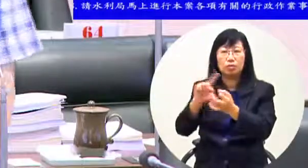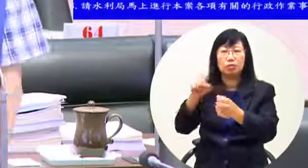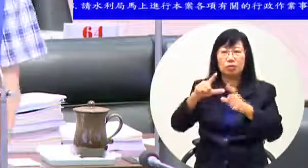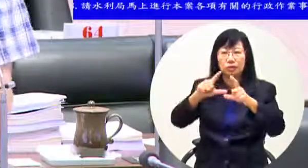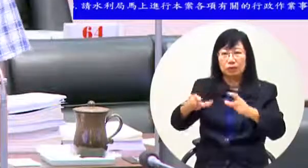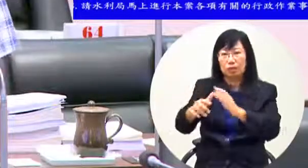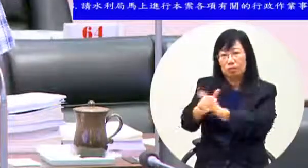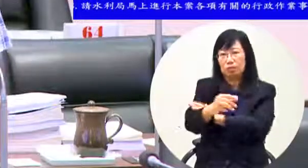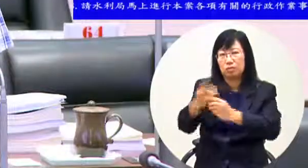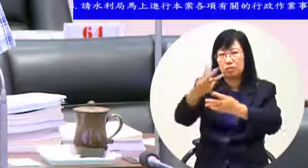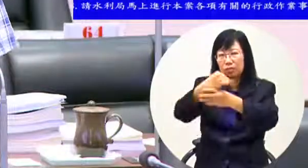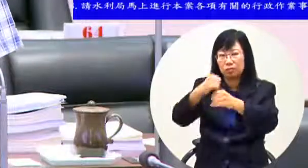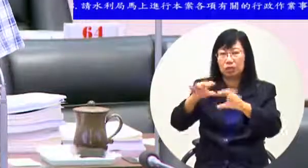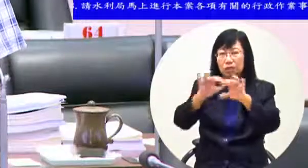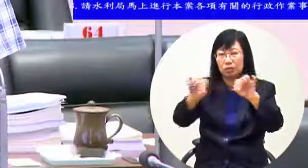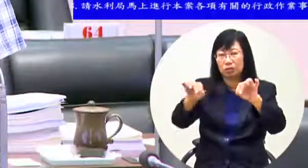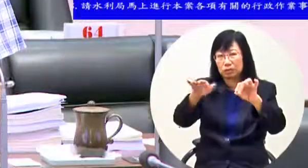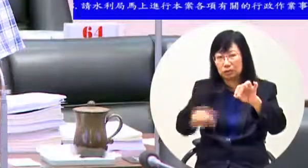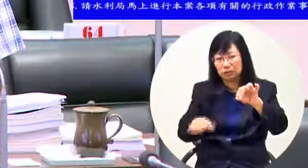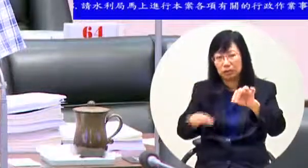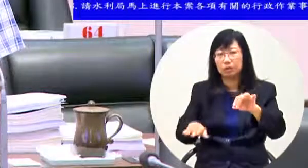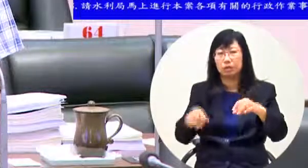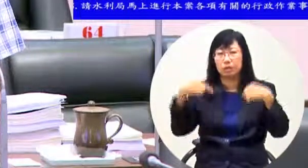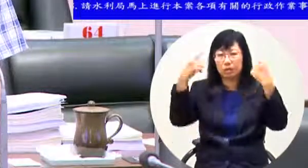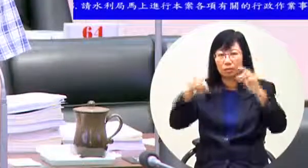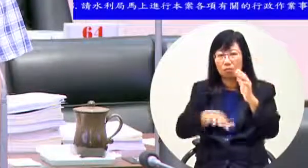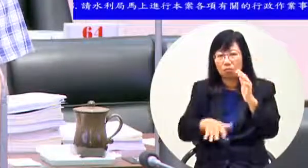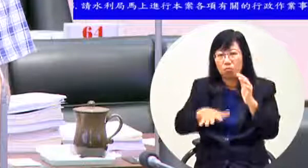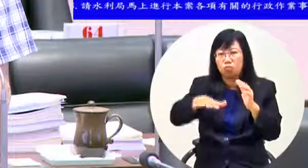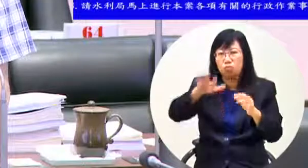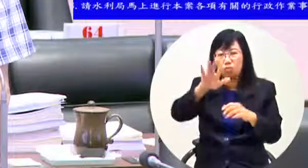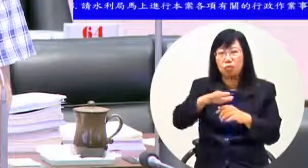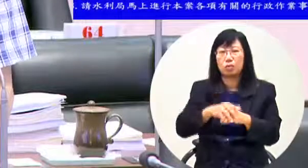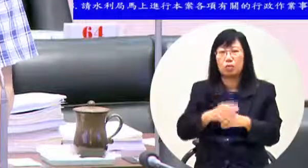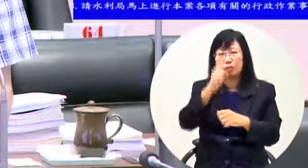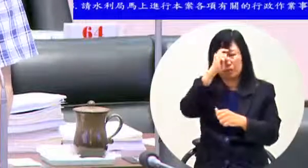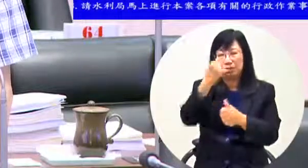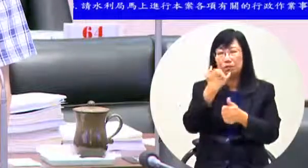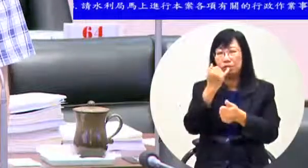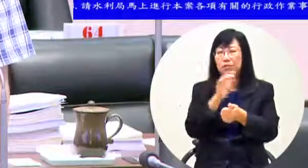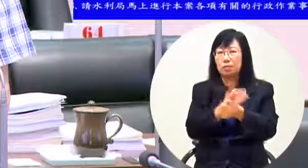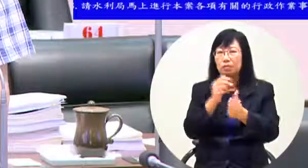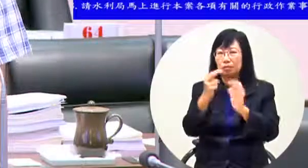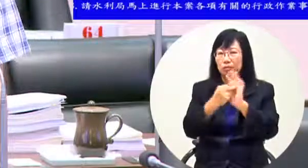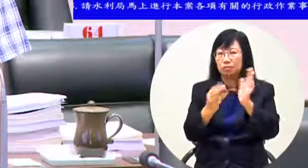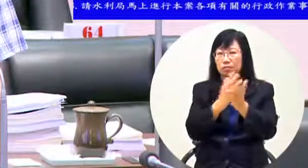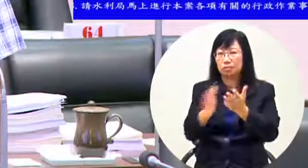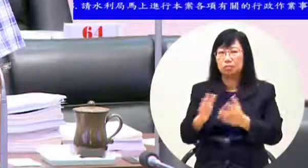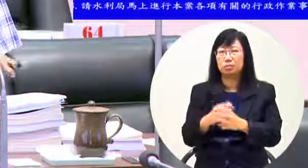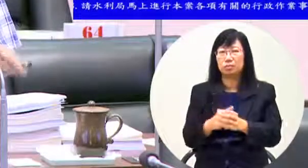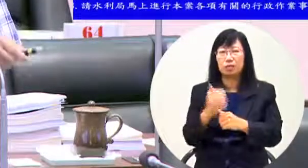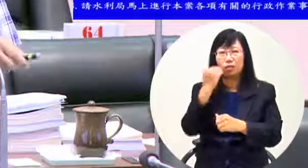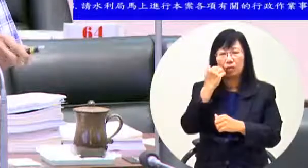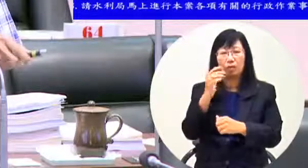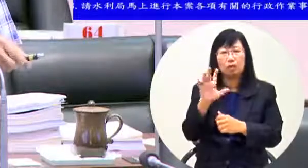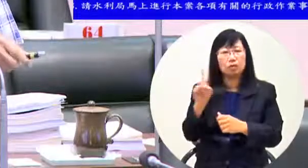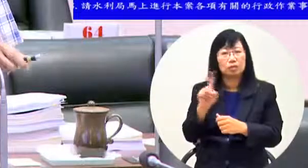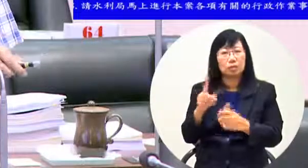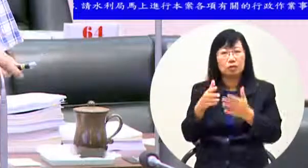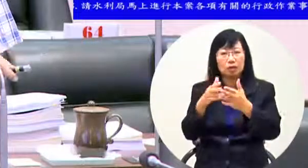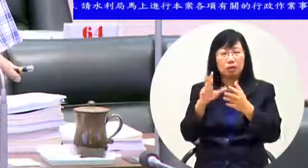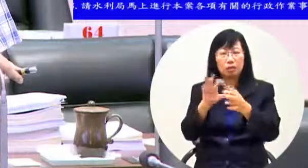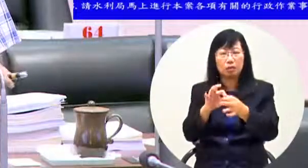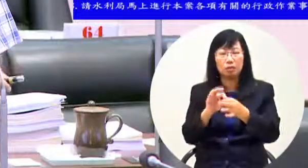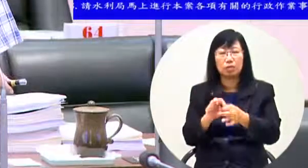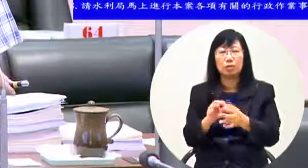淹水的地区，好好的解决哈。必要的时候，金孝路该做截流，该做分流哦。看图